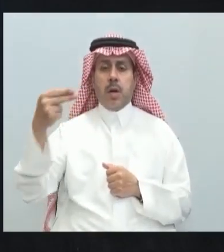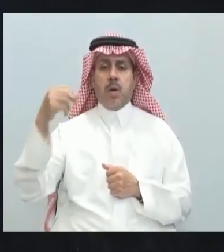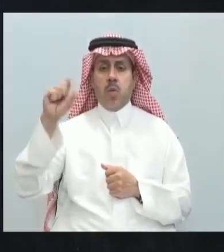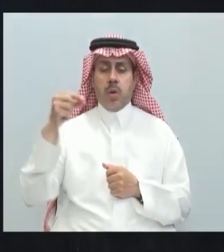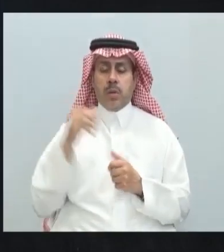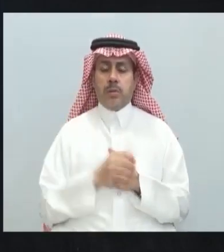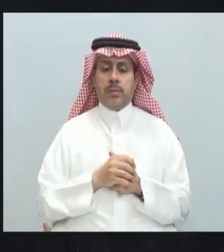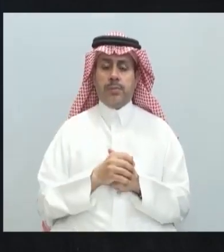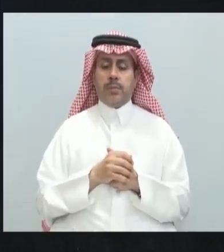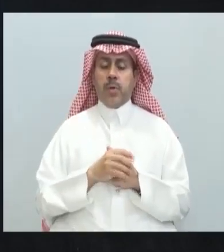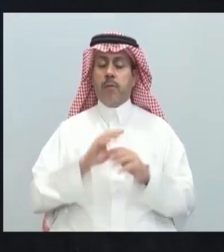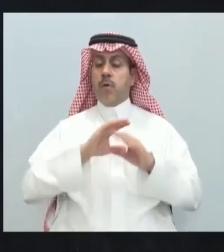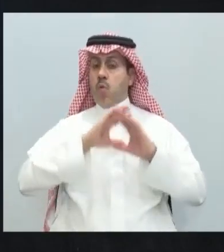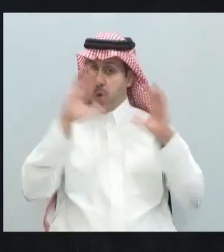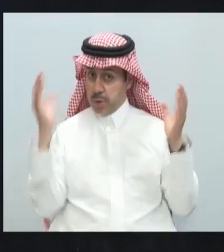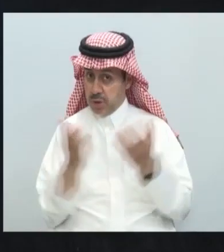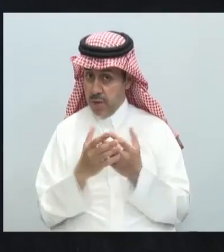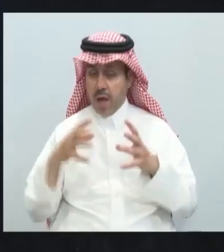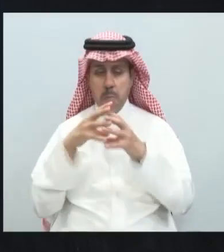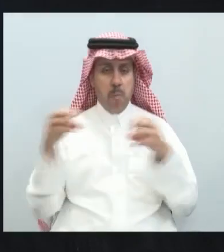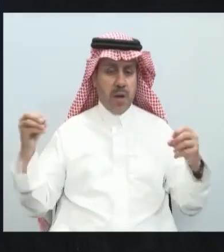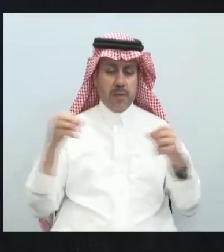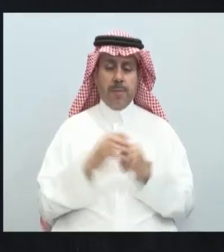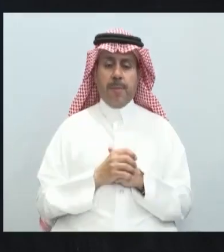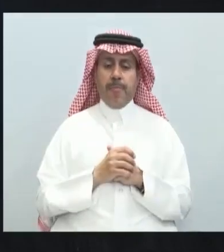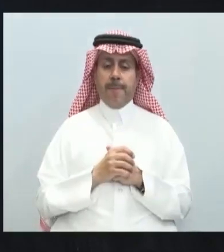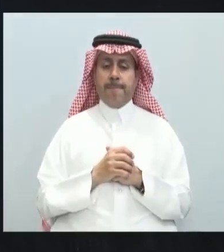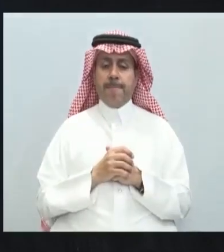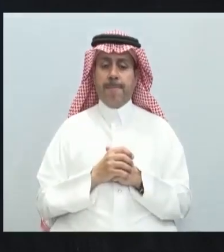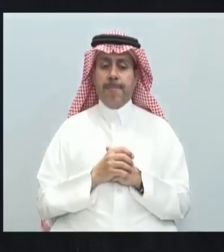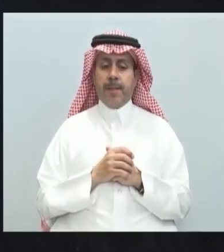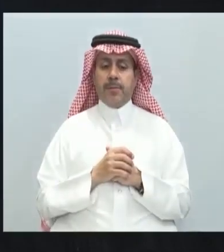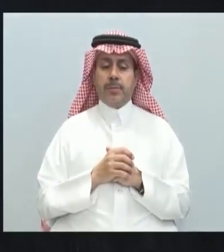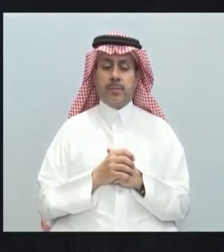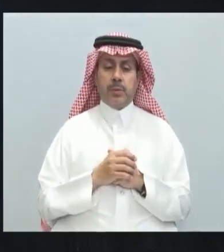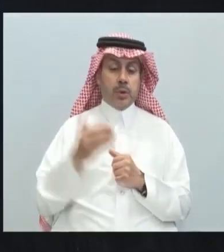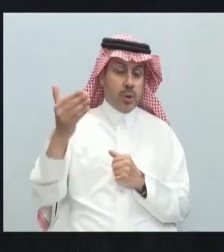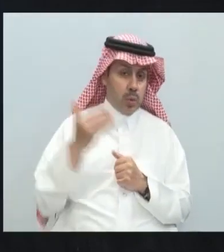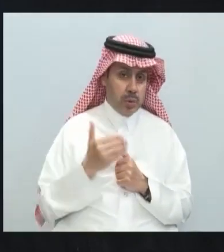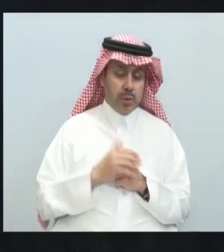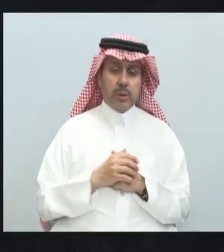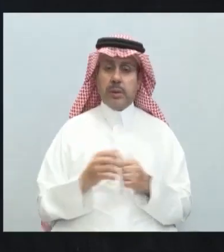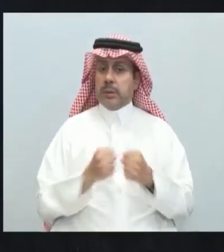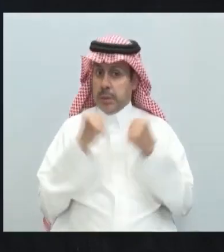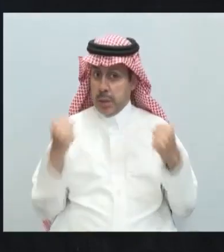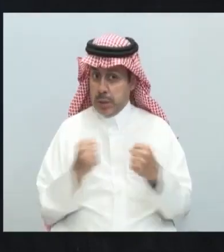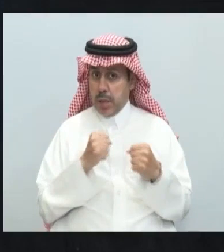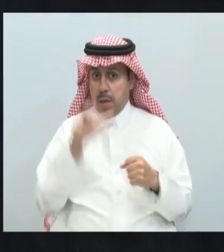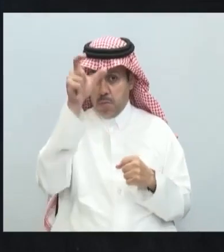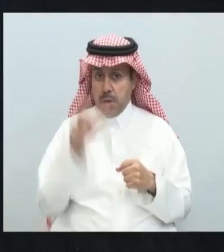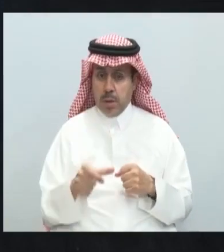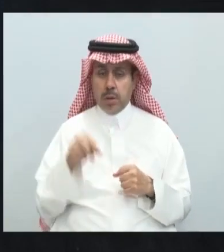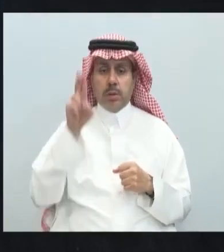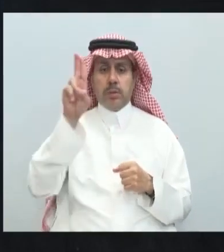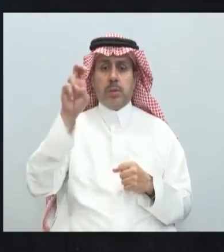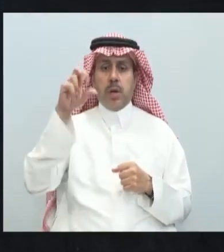وهكذا في قل ما شئت من المعاني التي هي ترجع الى تحلي المرء بتقوى الله سبحانه